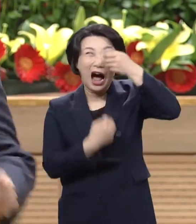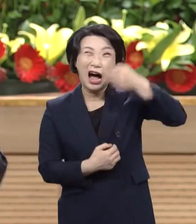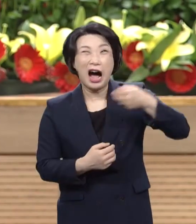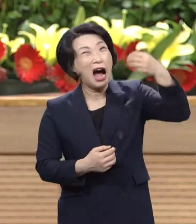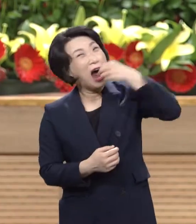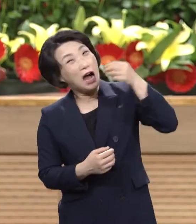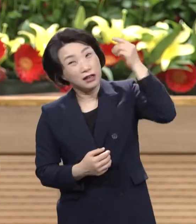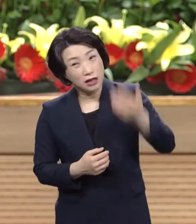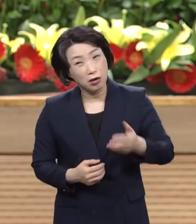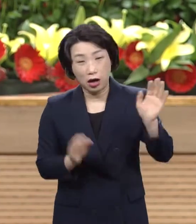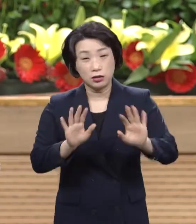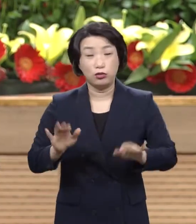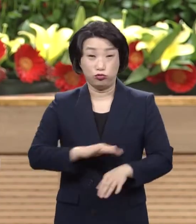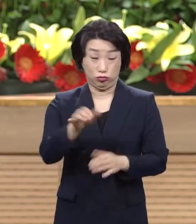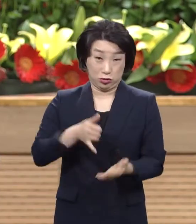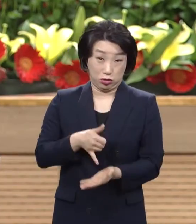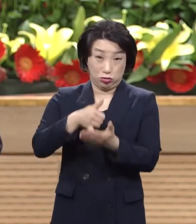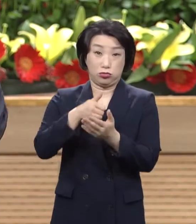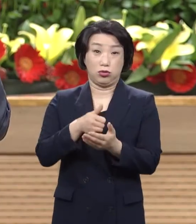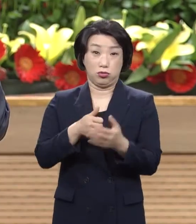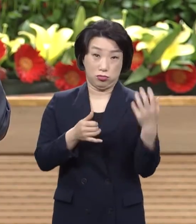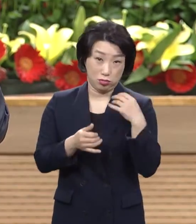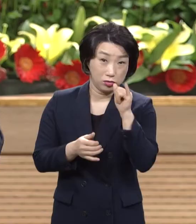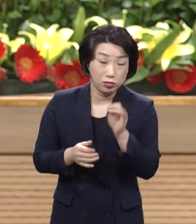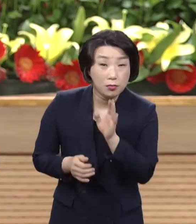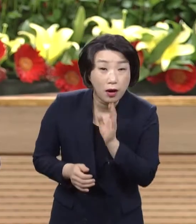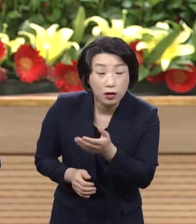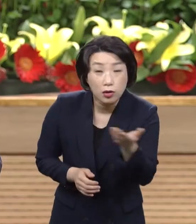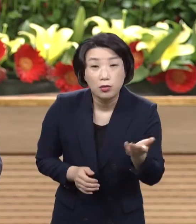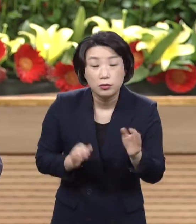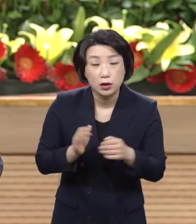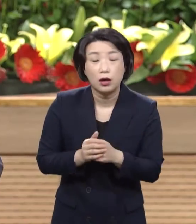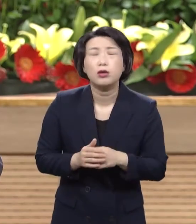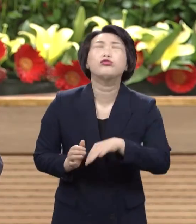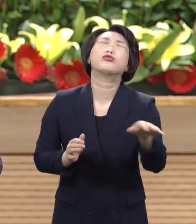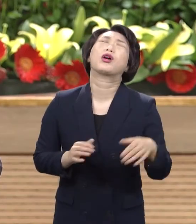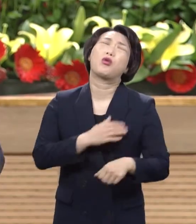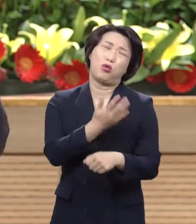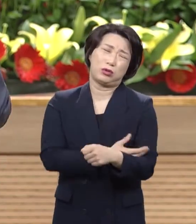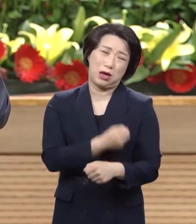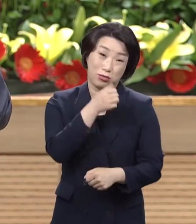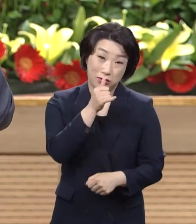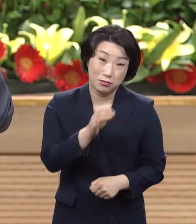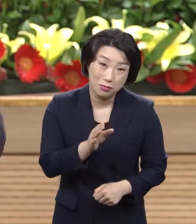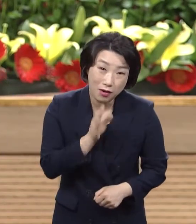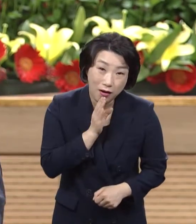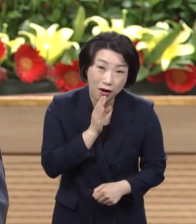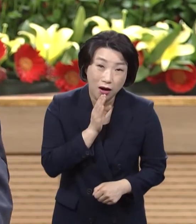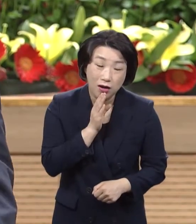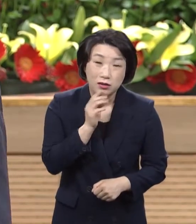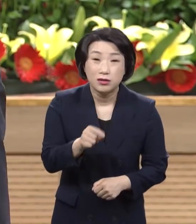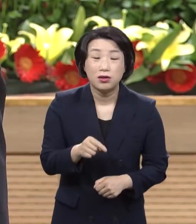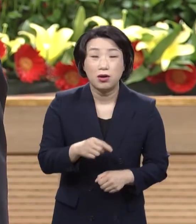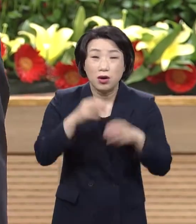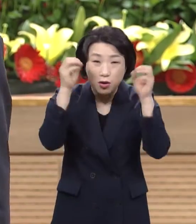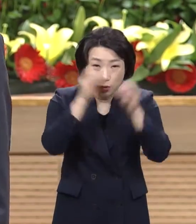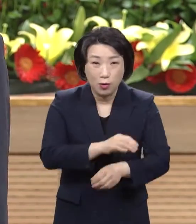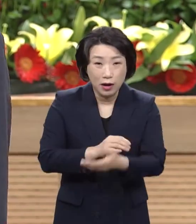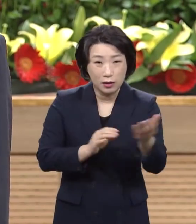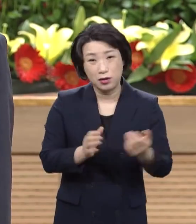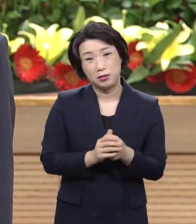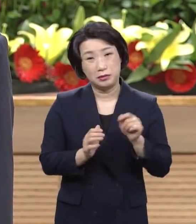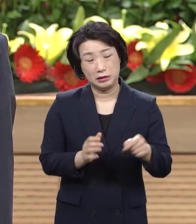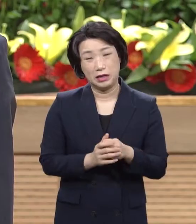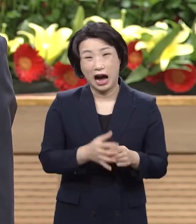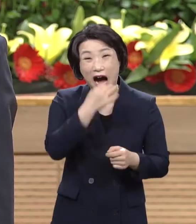우리의 인격에 맡긴다 이 말이에요. 이만큼 권한이 있어요. 이 권한을 나누면서